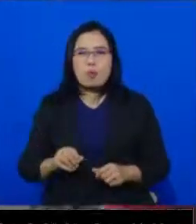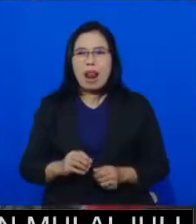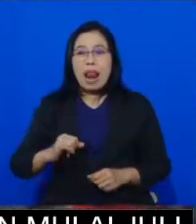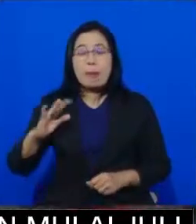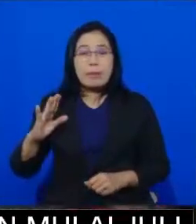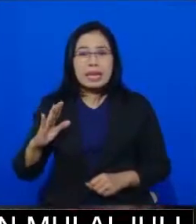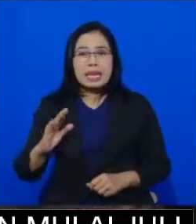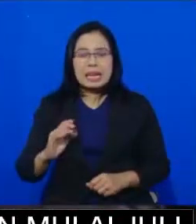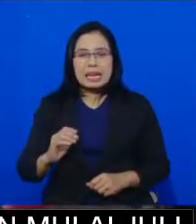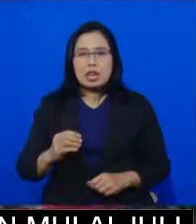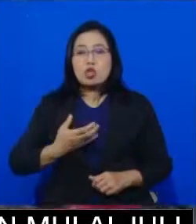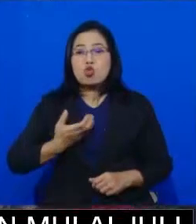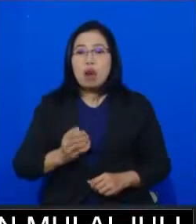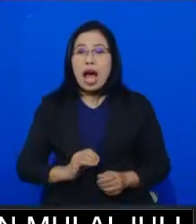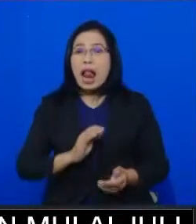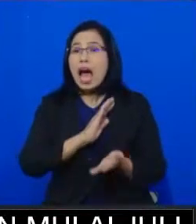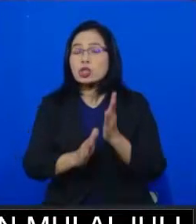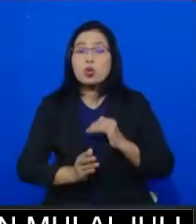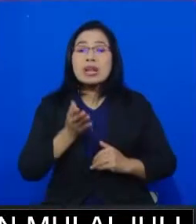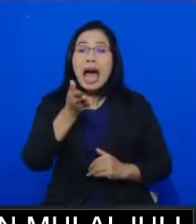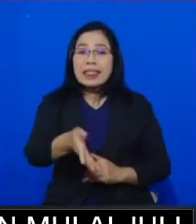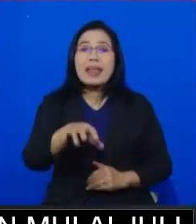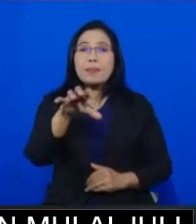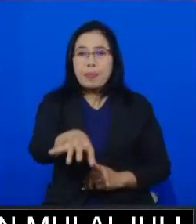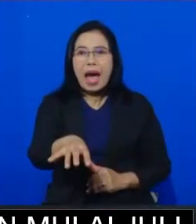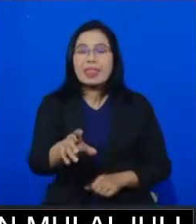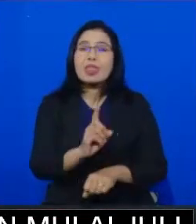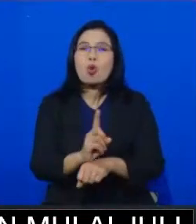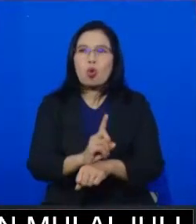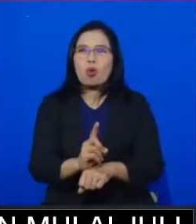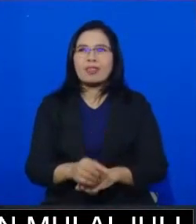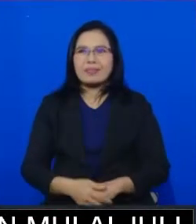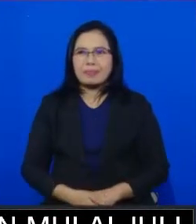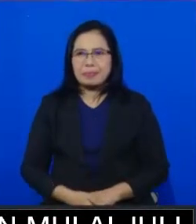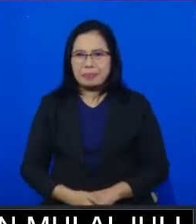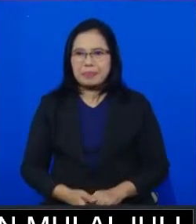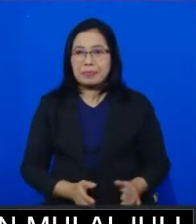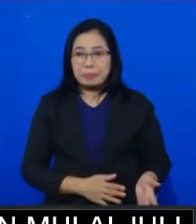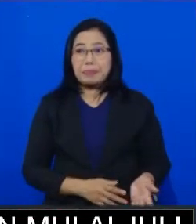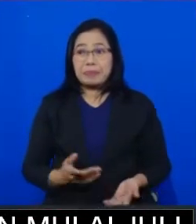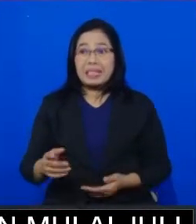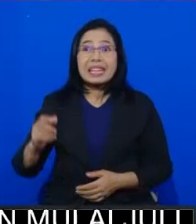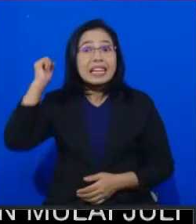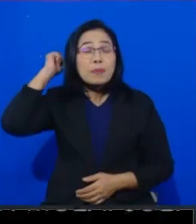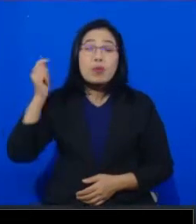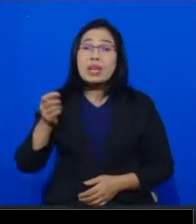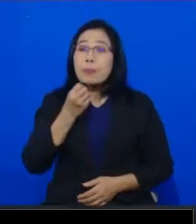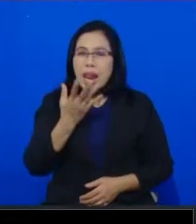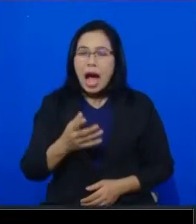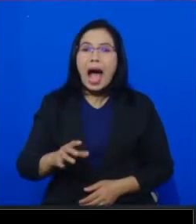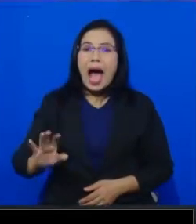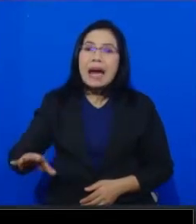Banyak juga, di rumah juga, anak-anak kadang-kadang online juga. Jadi yang masih anak-anak yang masih